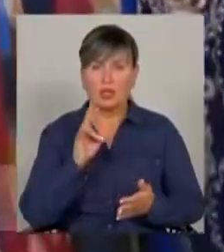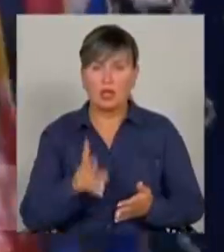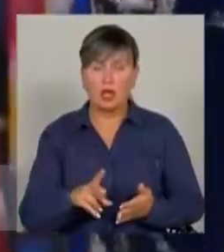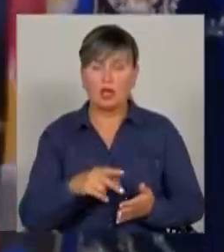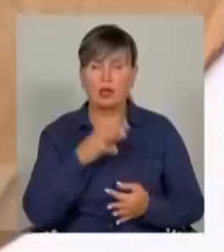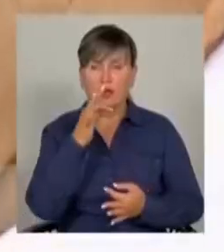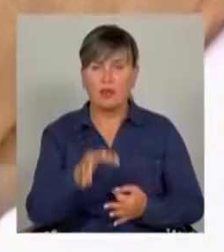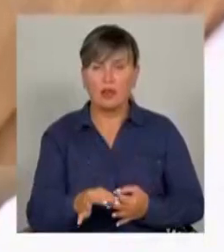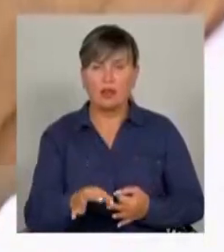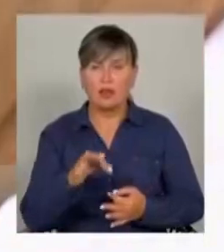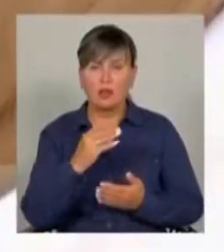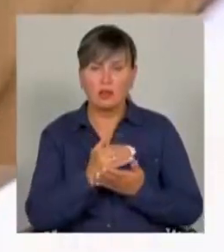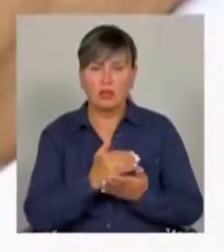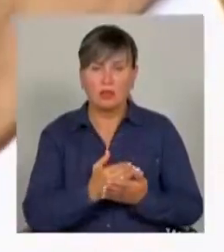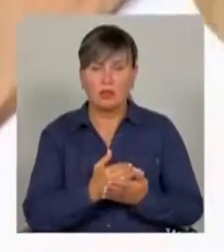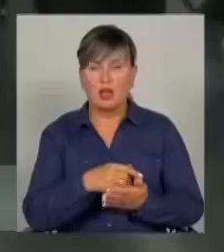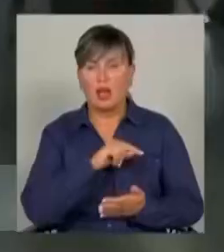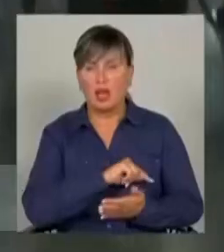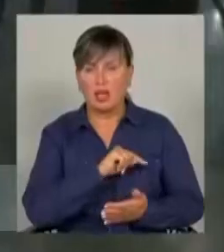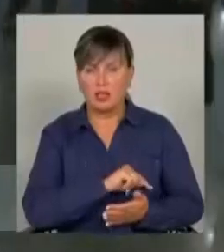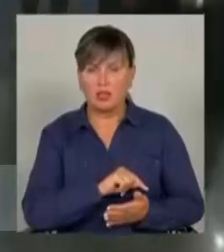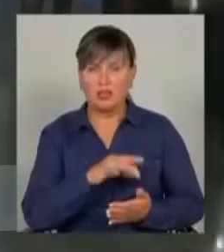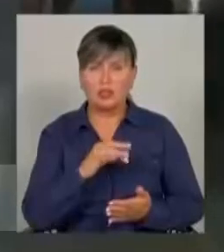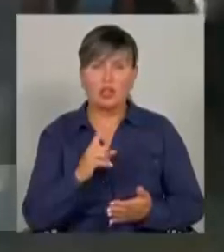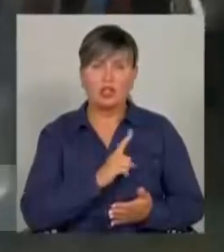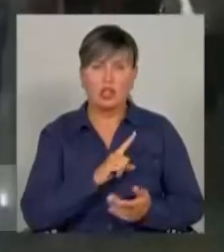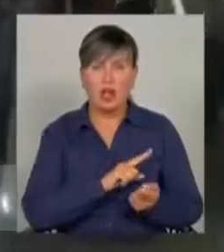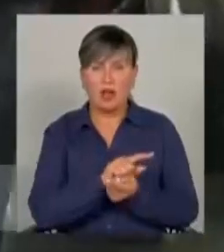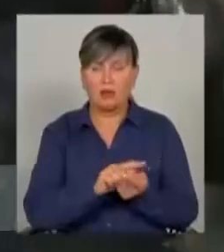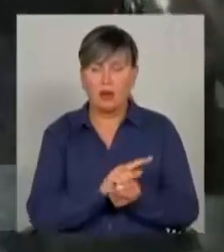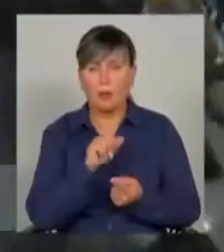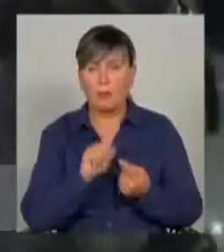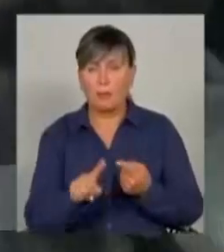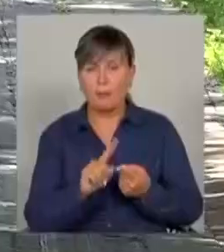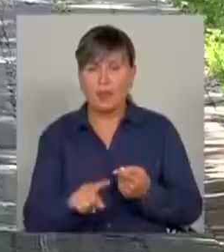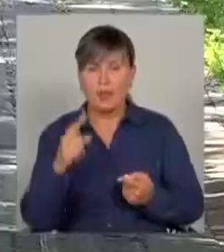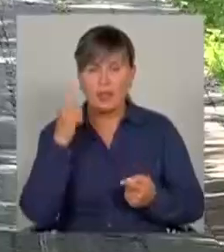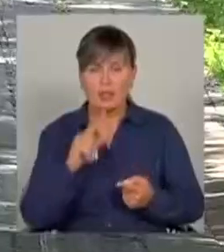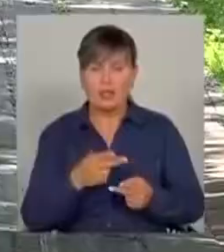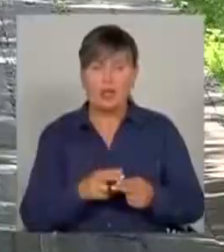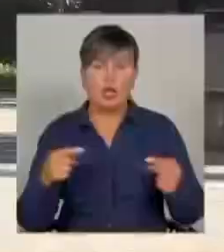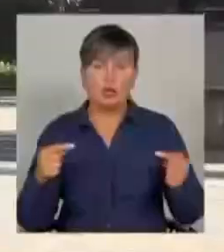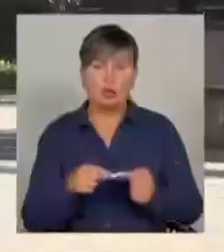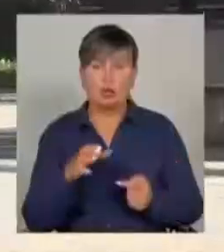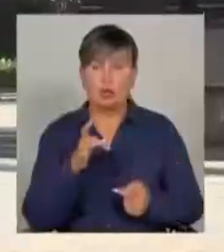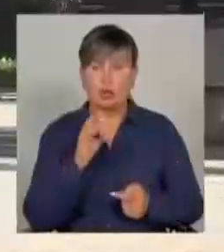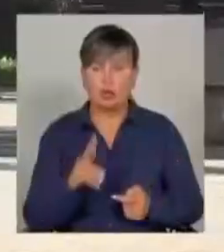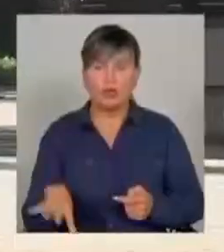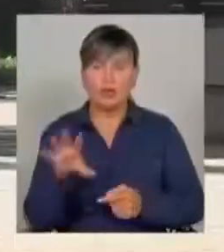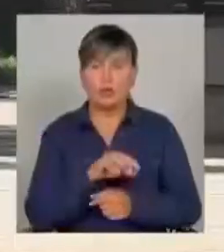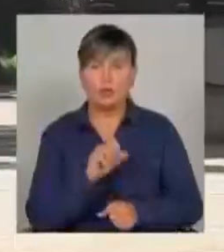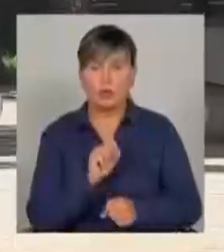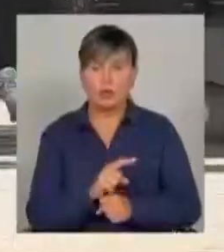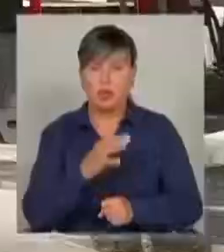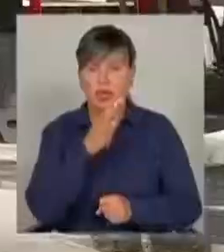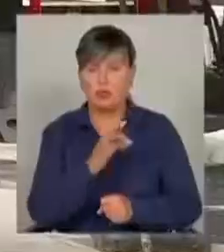подчеркивают системный характер ожидаемых реформ. И первое, что доказывает реальность намеченных инициатив, это точный срок. Все поручения,